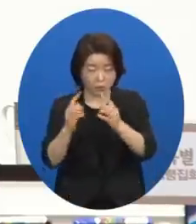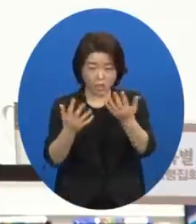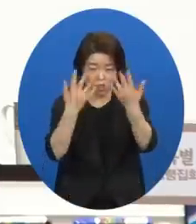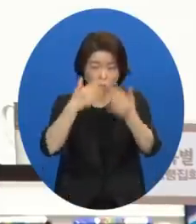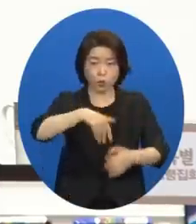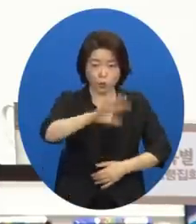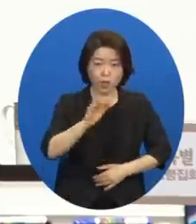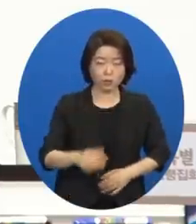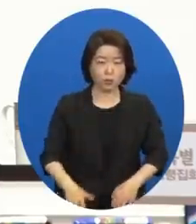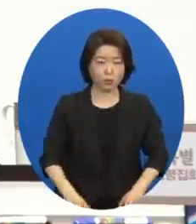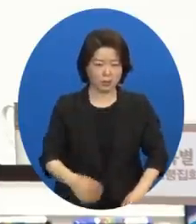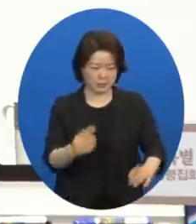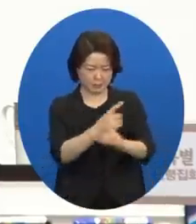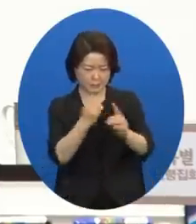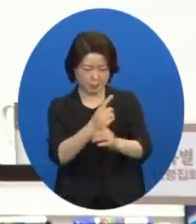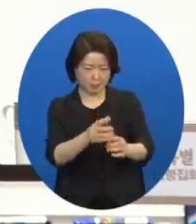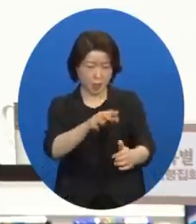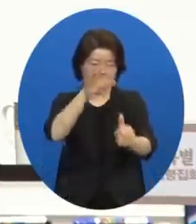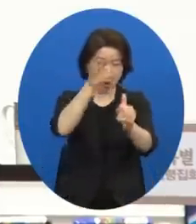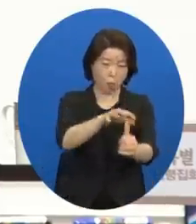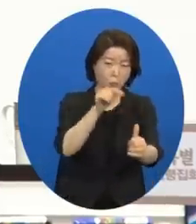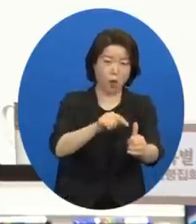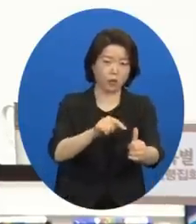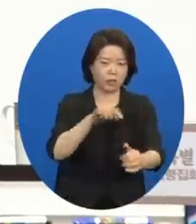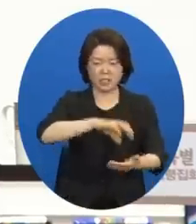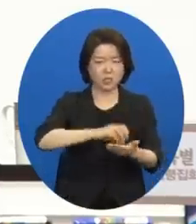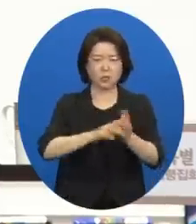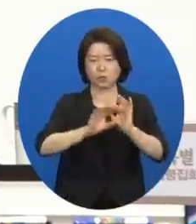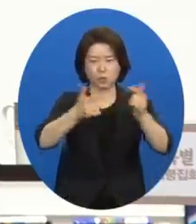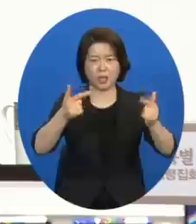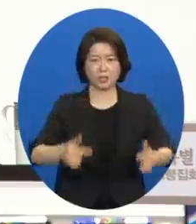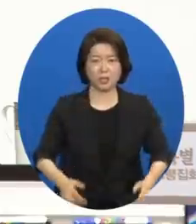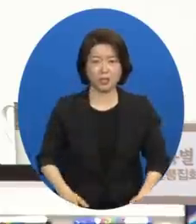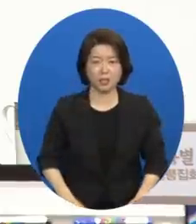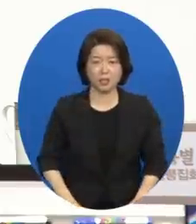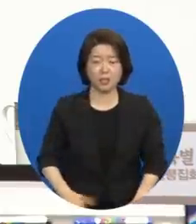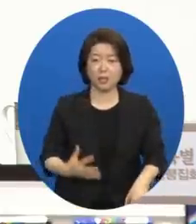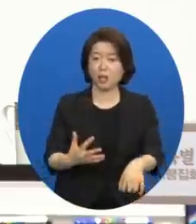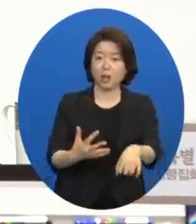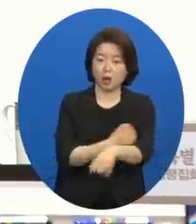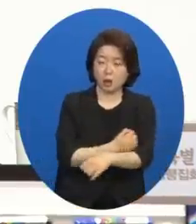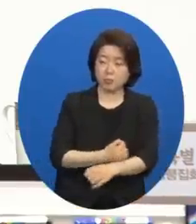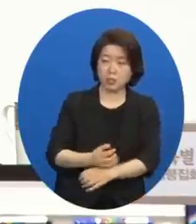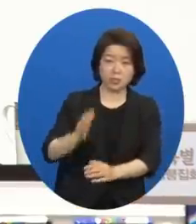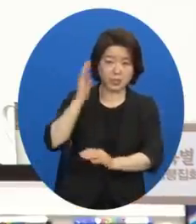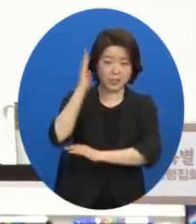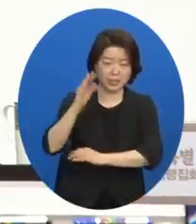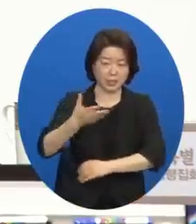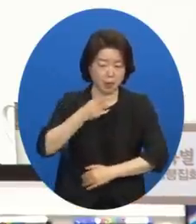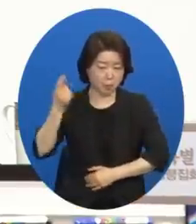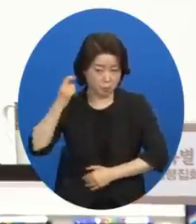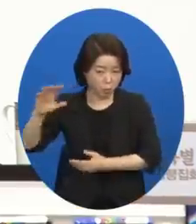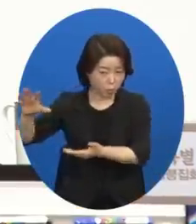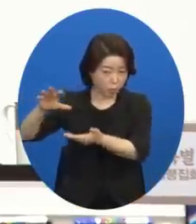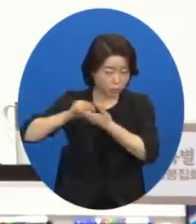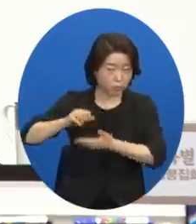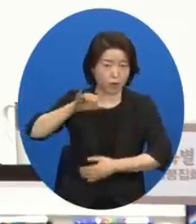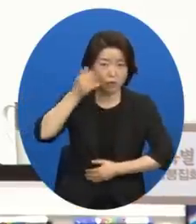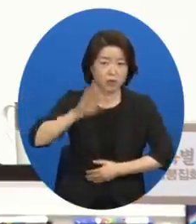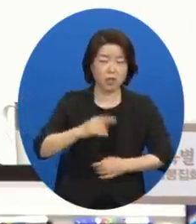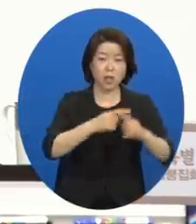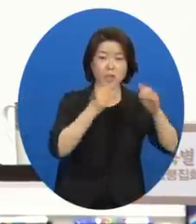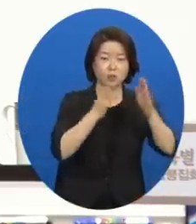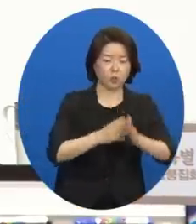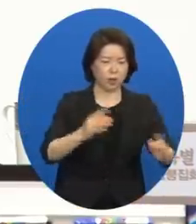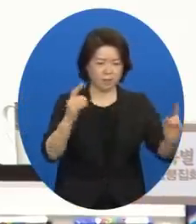어디 도덕훈련소에 가도 이 정도는 아닐 거예요. 어떻게 그 엄청난 이야기를 복음을 들으면서 우리 교회가